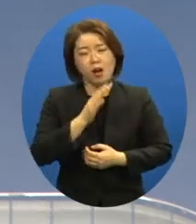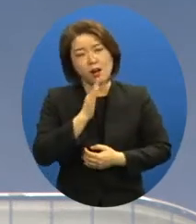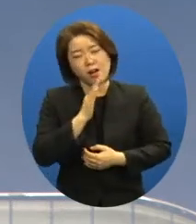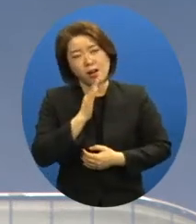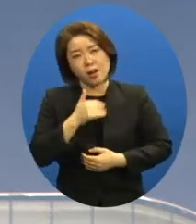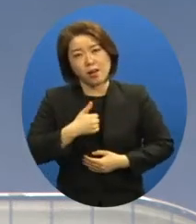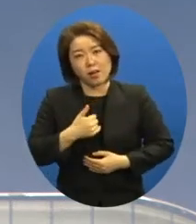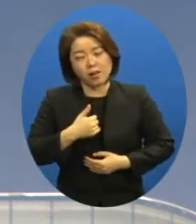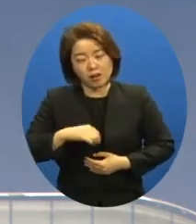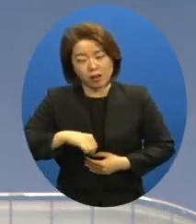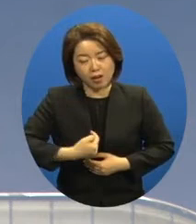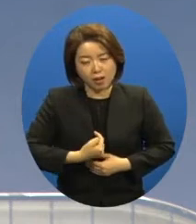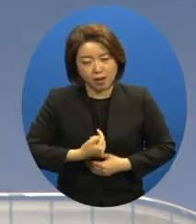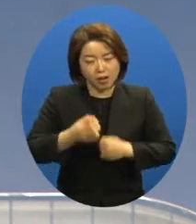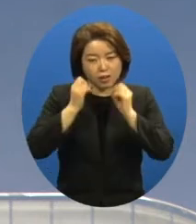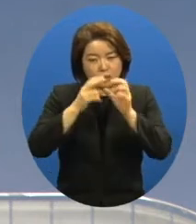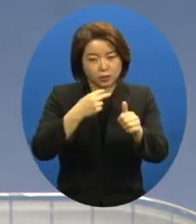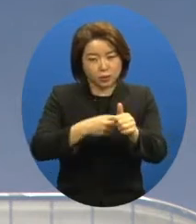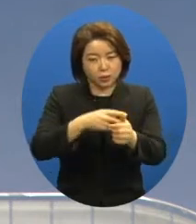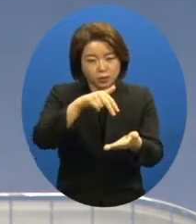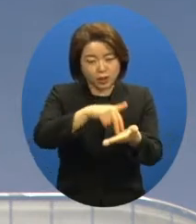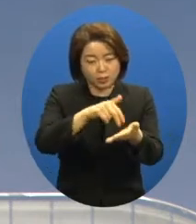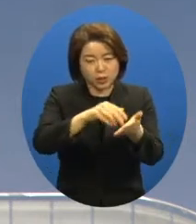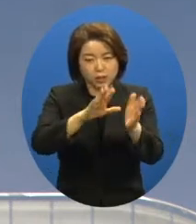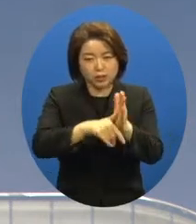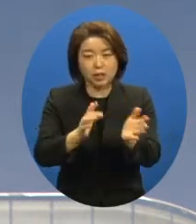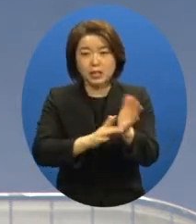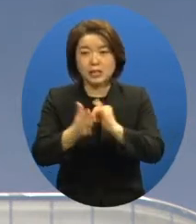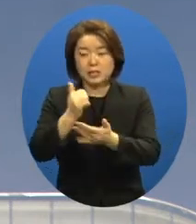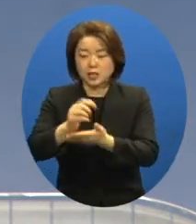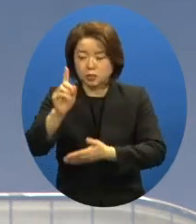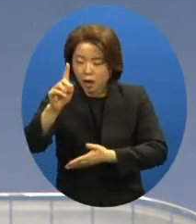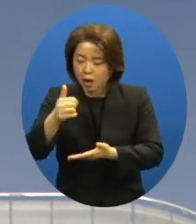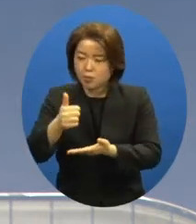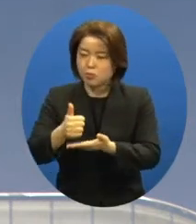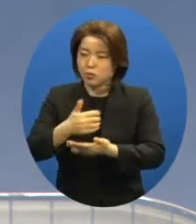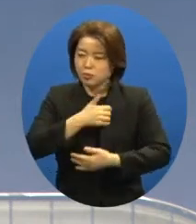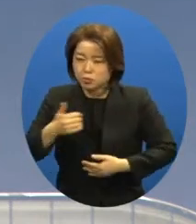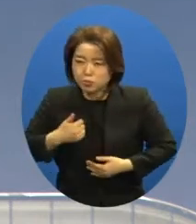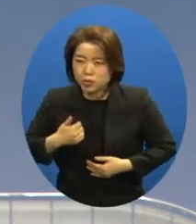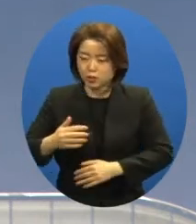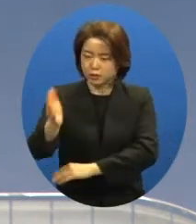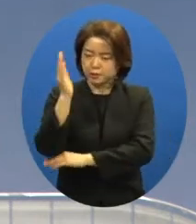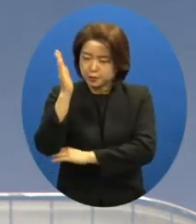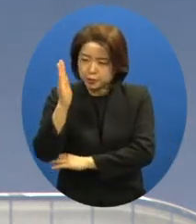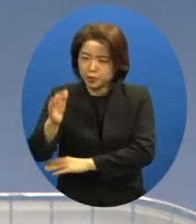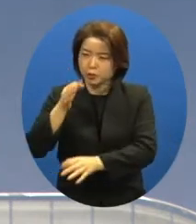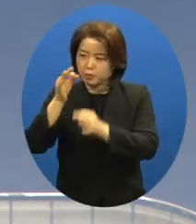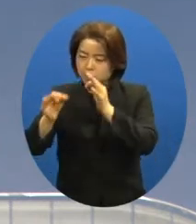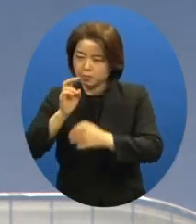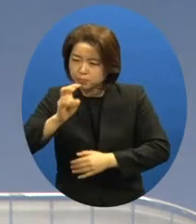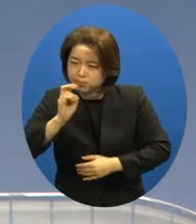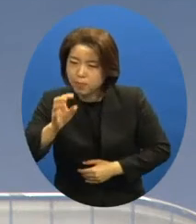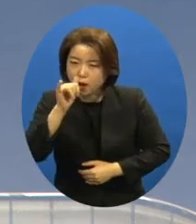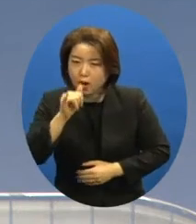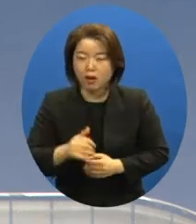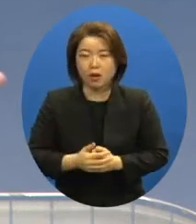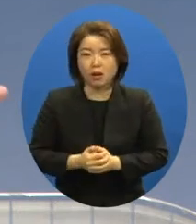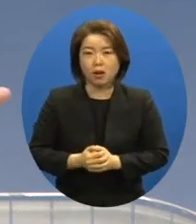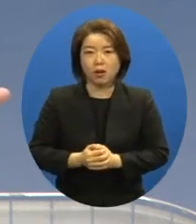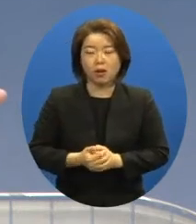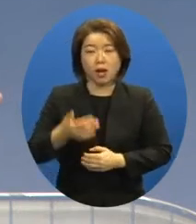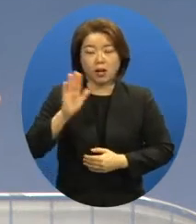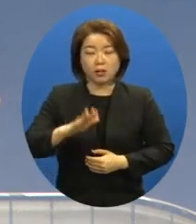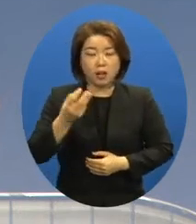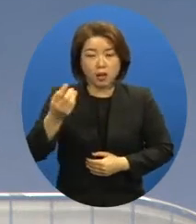때는 정말 예수님 한 분이면 충분합니다라고 믿었고 그렇게 설교도 하고 외쳤다는 거예요. 그런데 3개월 동안